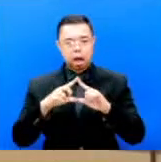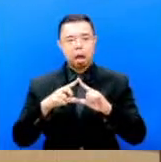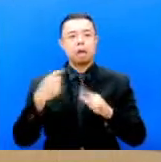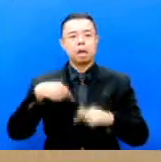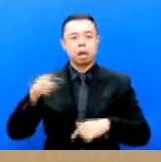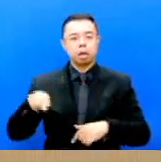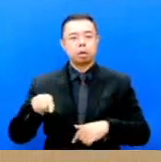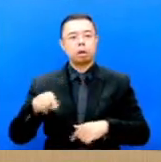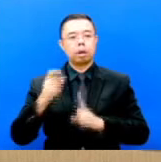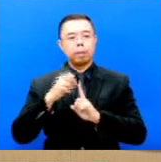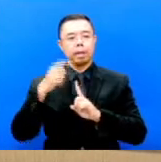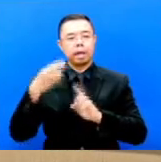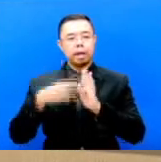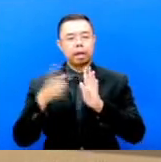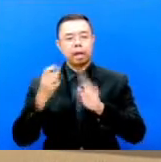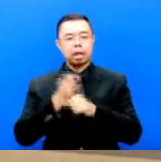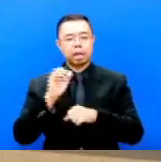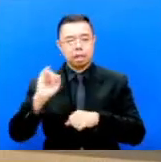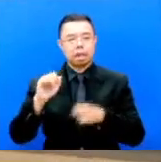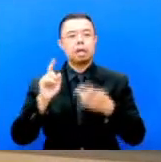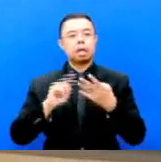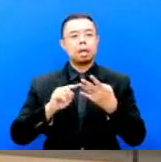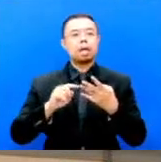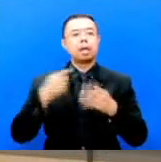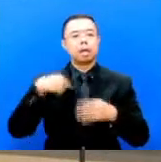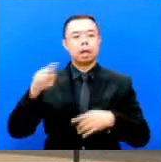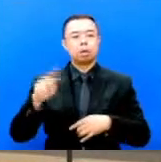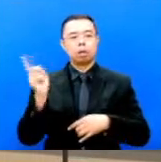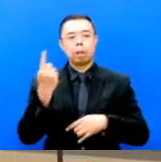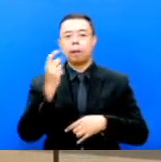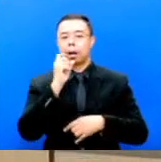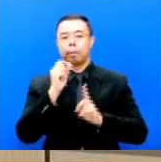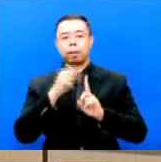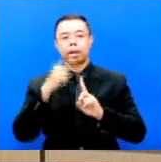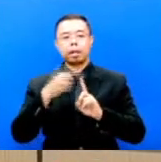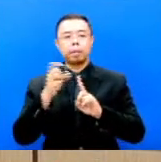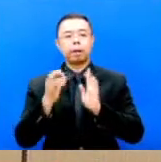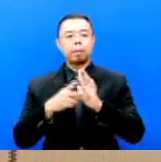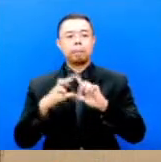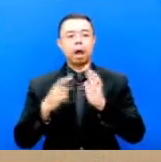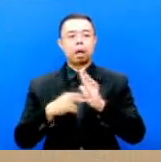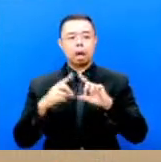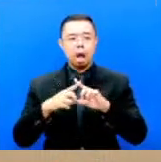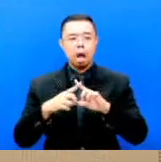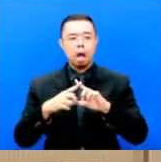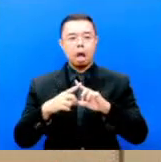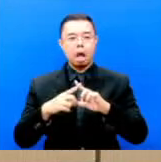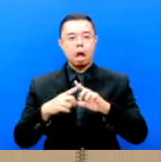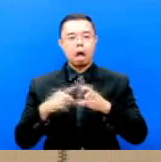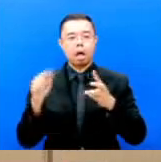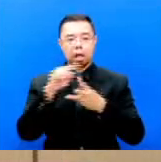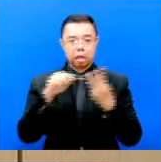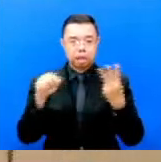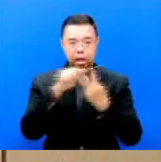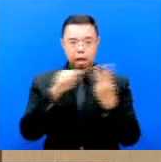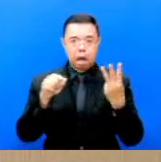Indonesia Satrio Wibowo dan juga Direktur Utama PT Permana Putra Mandiri Ahmad tauf para tersangka